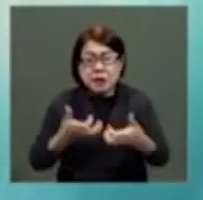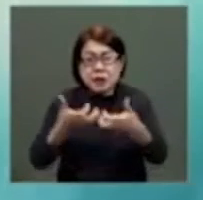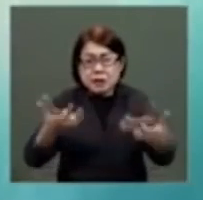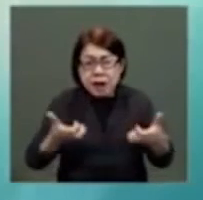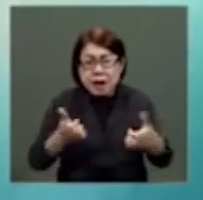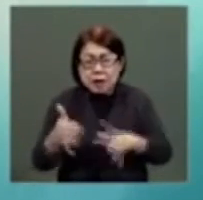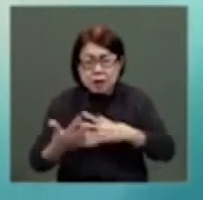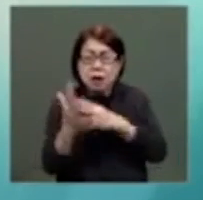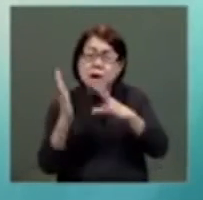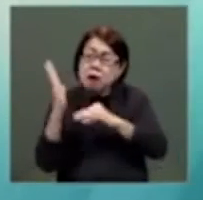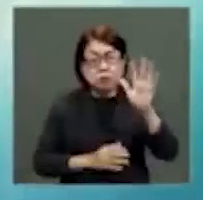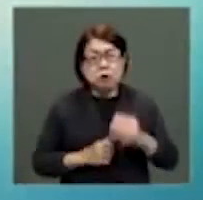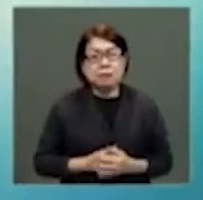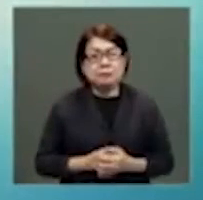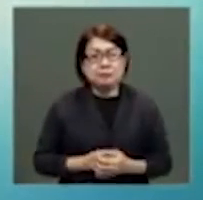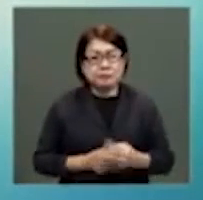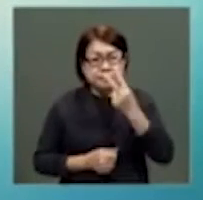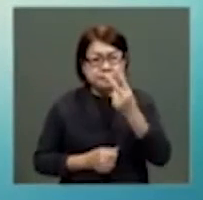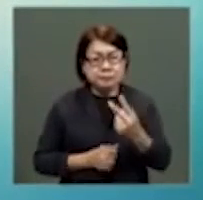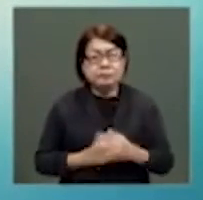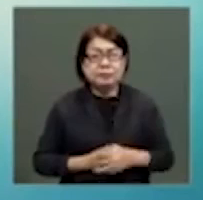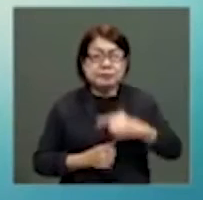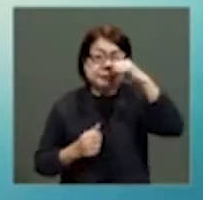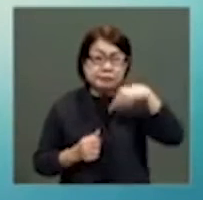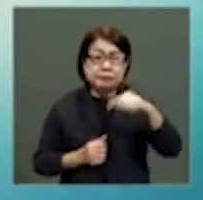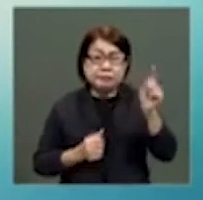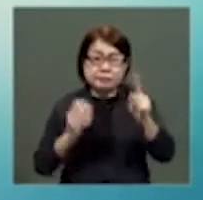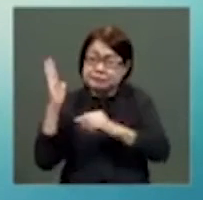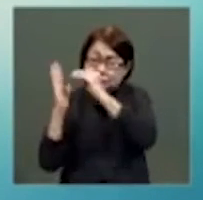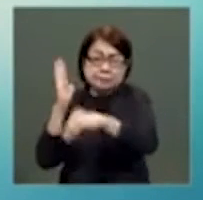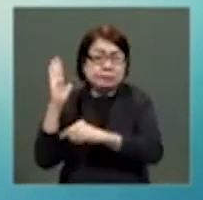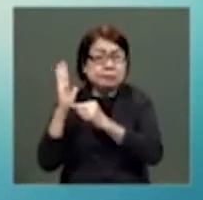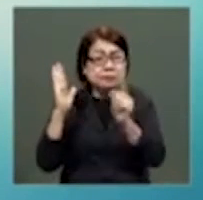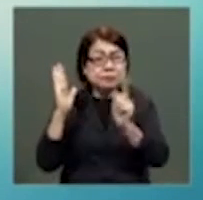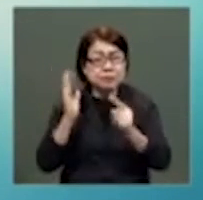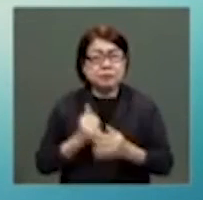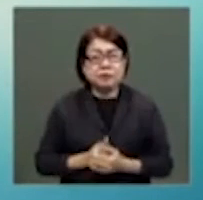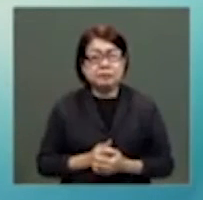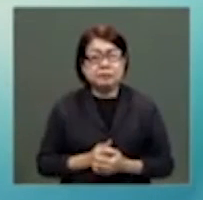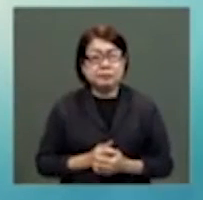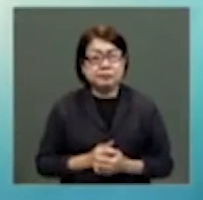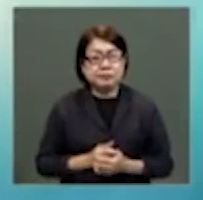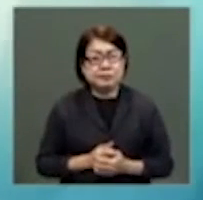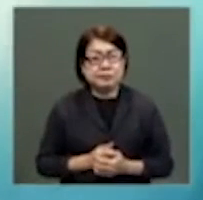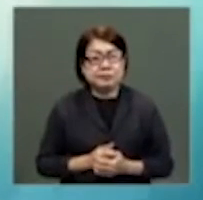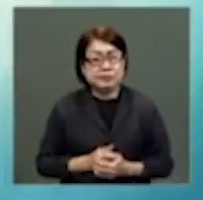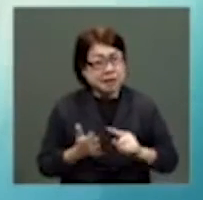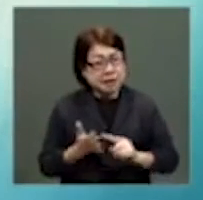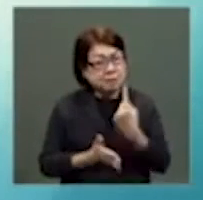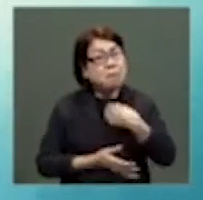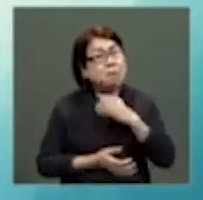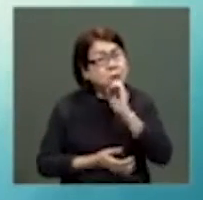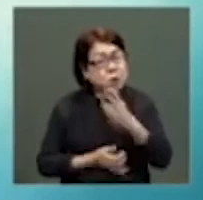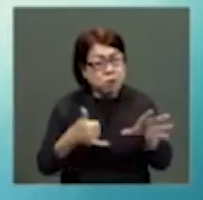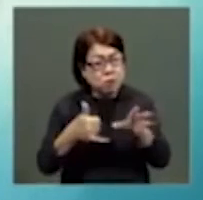ลยค่ะ สถานการณ์ของไทยเรานะครับว่าเป็นอย่างไรบ้างข้อมูลตัวเลขที่เกริ่นนํา157นะ